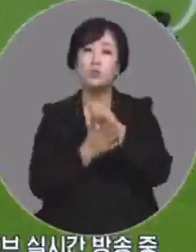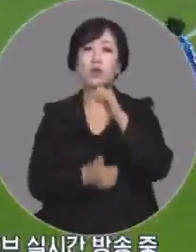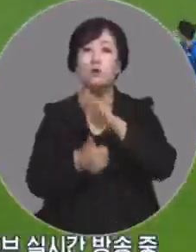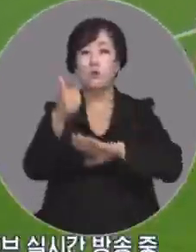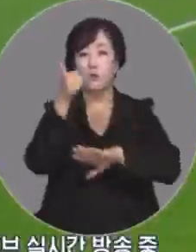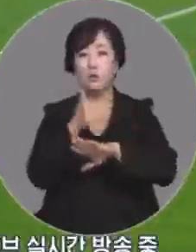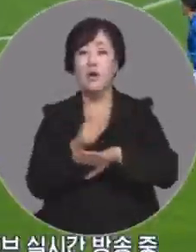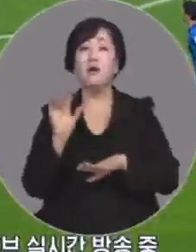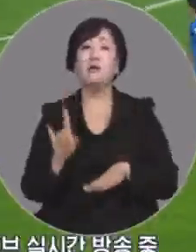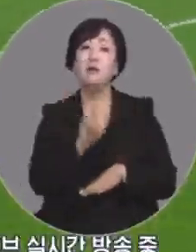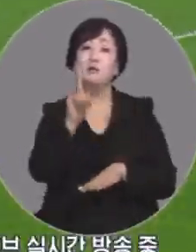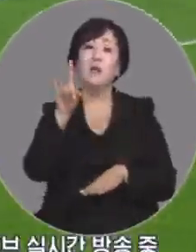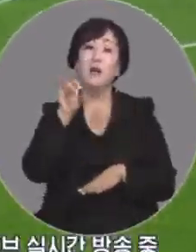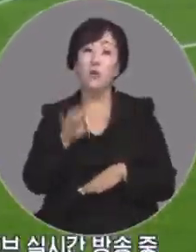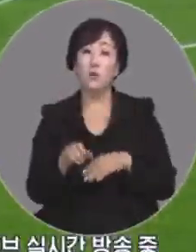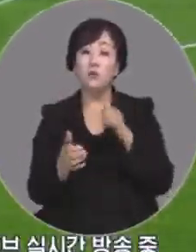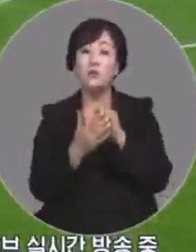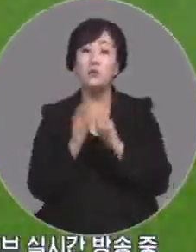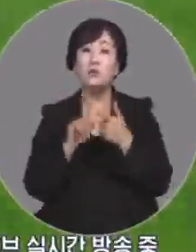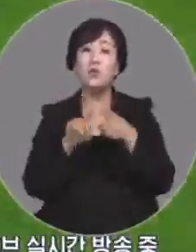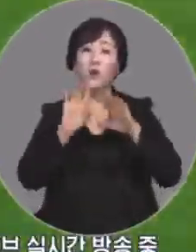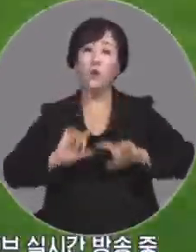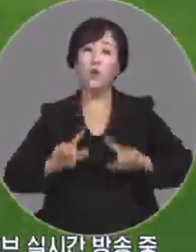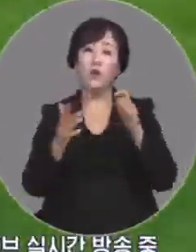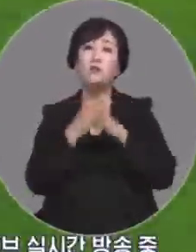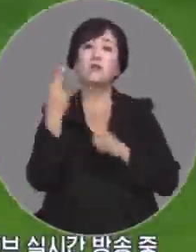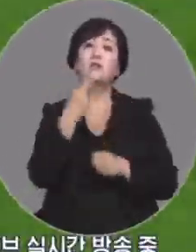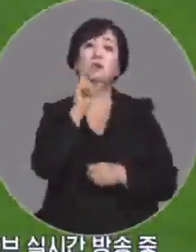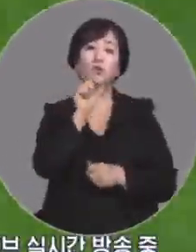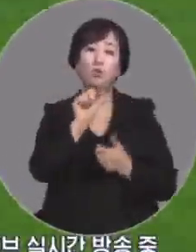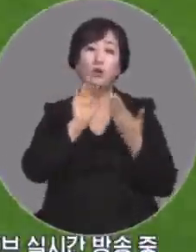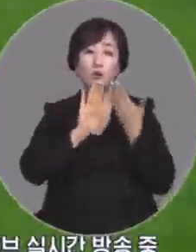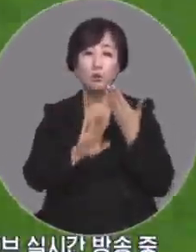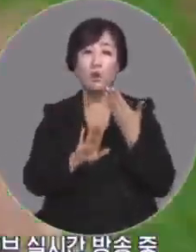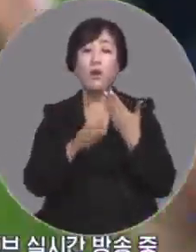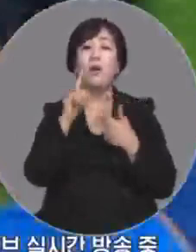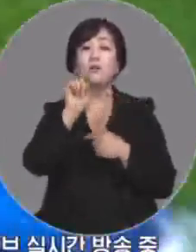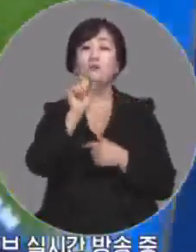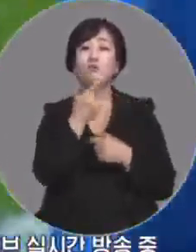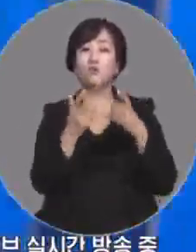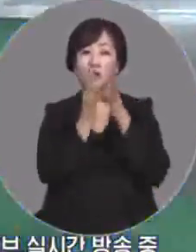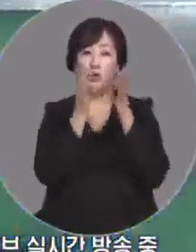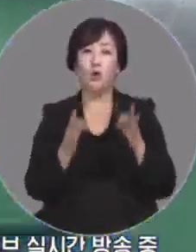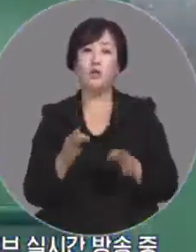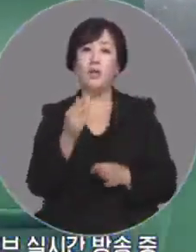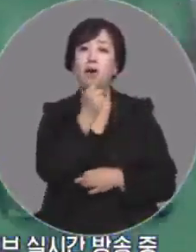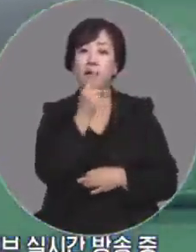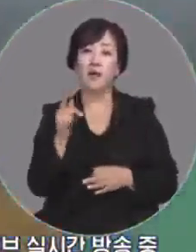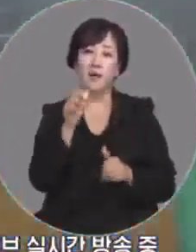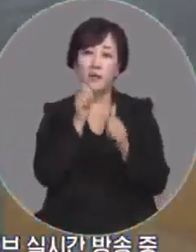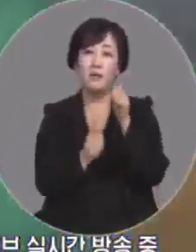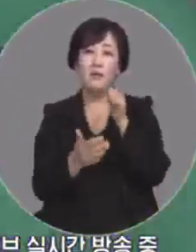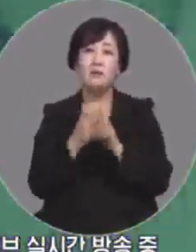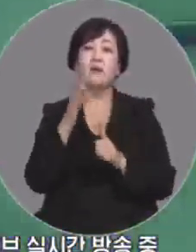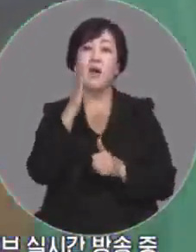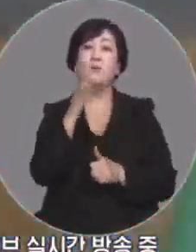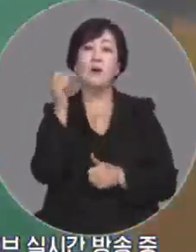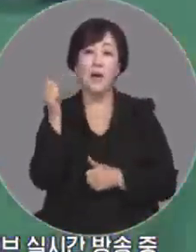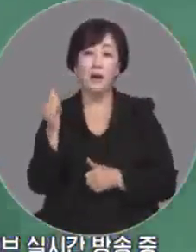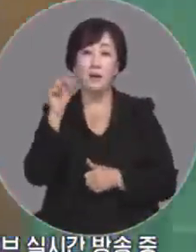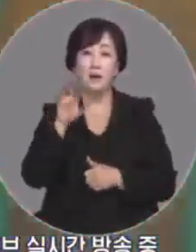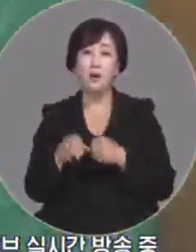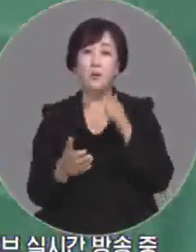우뚝 섰던 울산 현대. 올해는 2005년 이후 16년 만에 K리그 우승과 FA컵